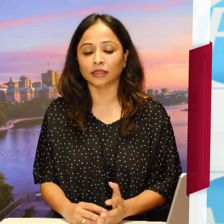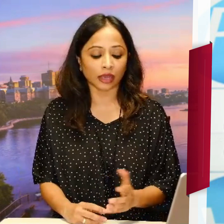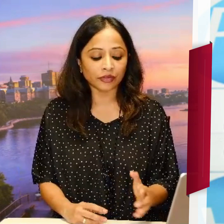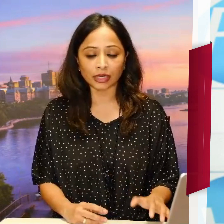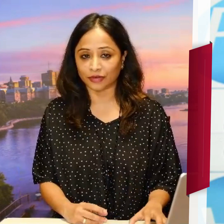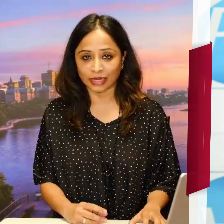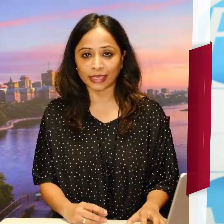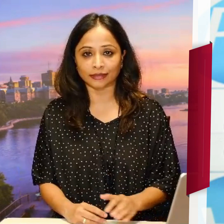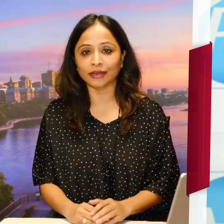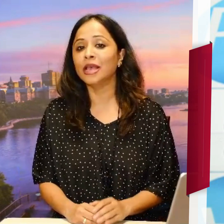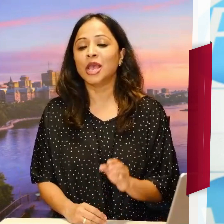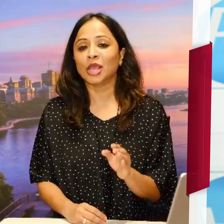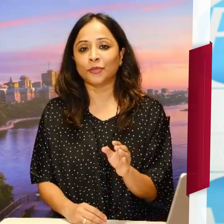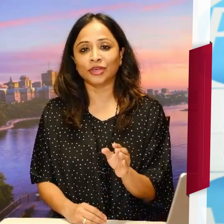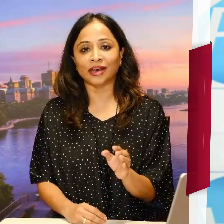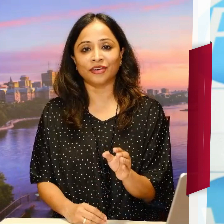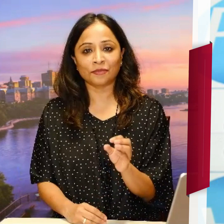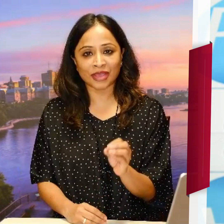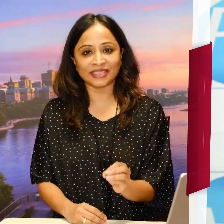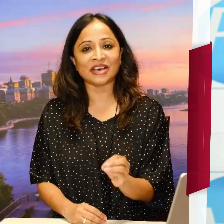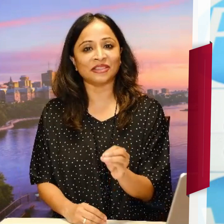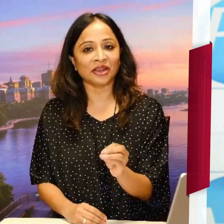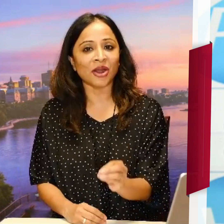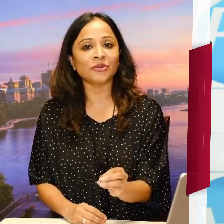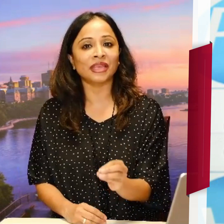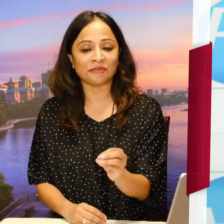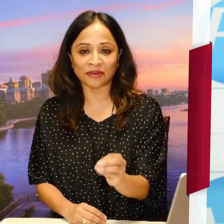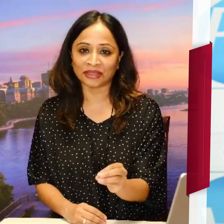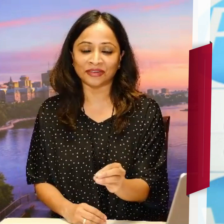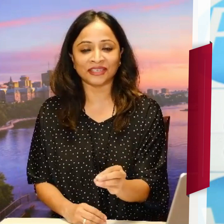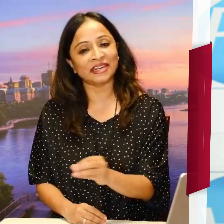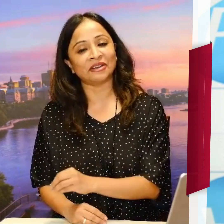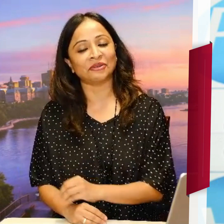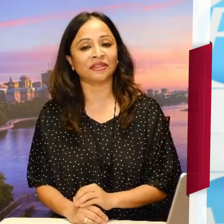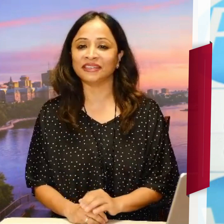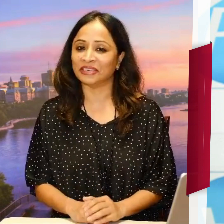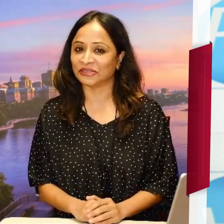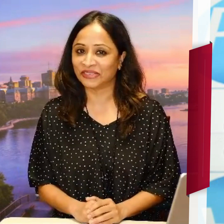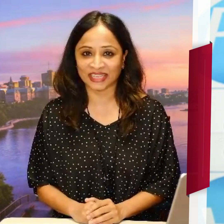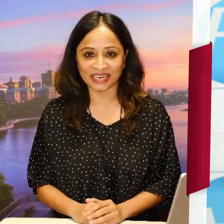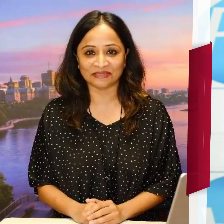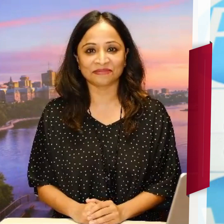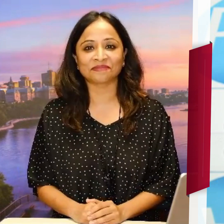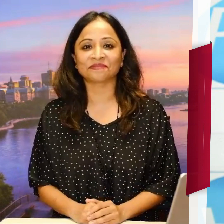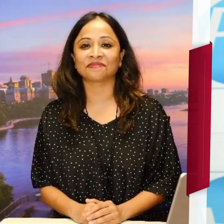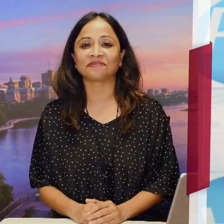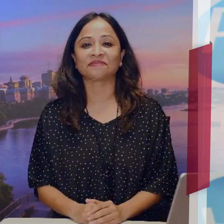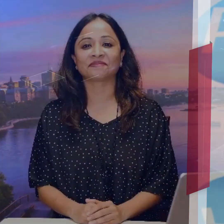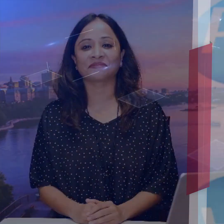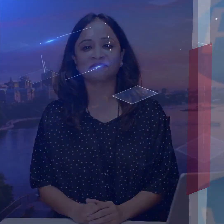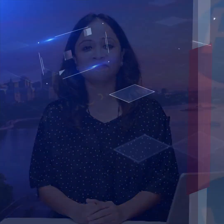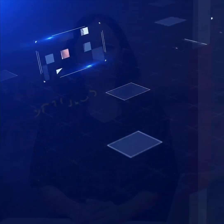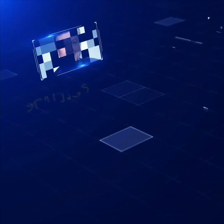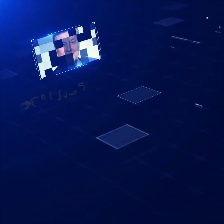சில தகவல்களை வழங்கியது. இப்போது அவர் பேசிய அந்த காணொலியை பார்த்துவிட்டு நாங்கள் தொடர்ந்து நிகழ்ச்சிக்குள் செல்லலாம்.